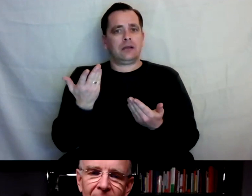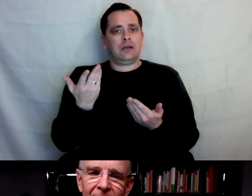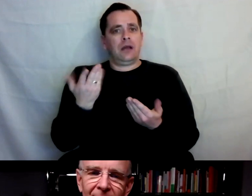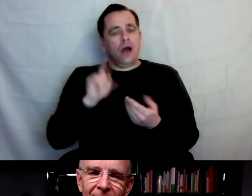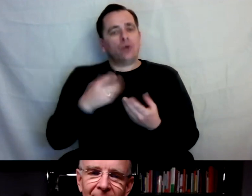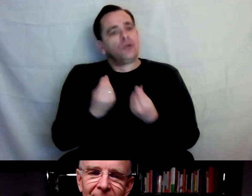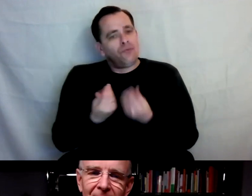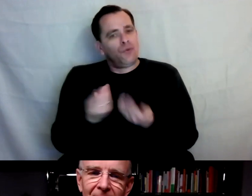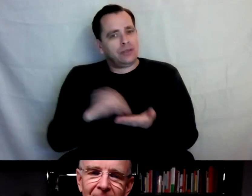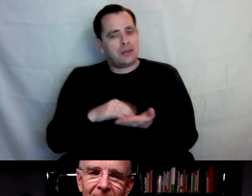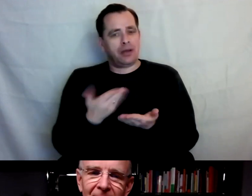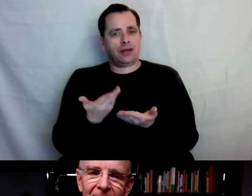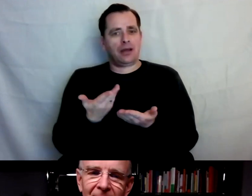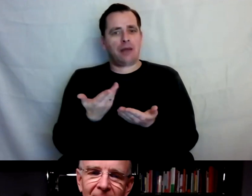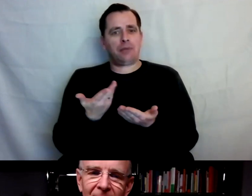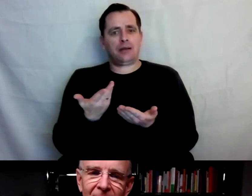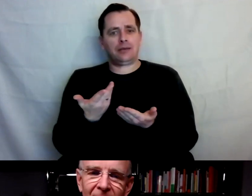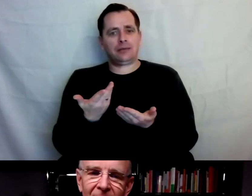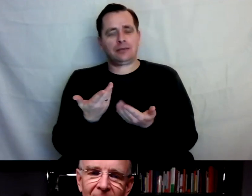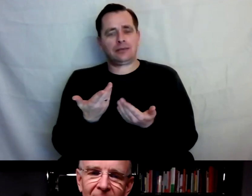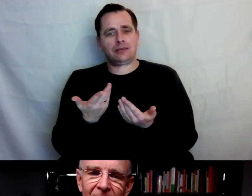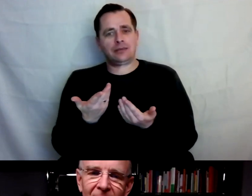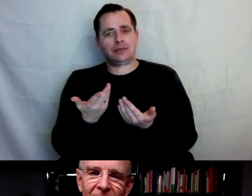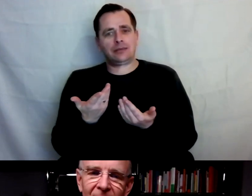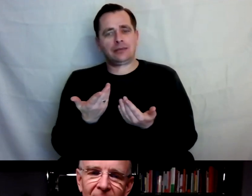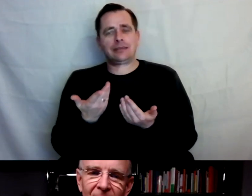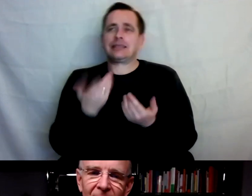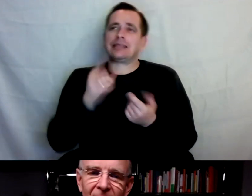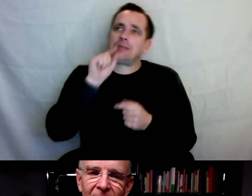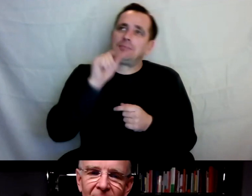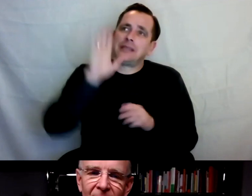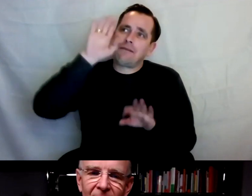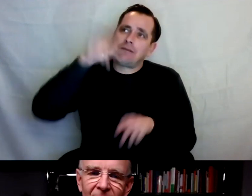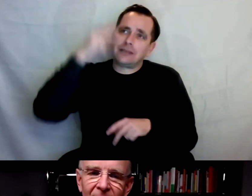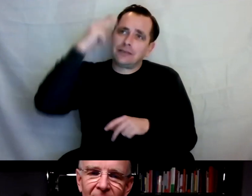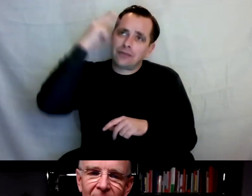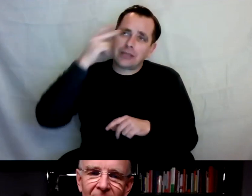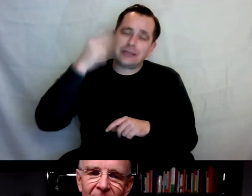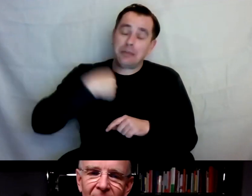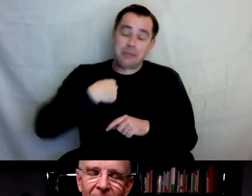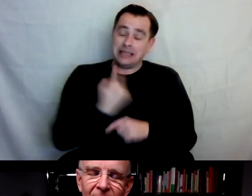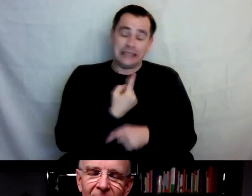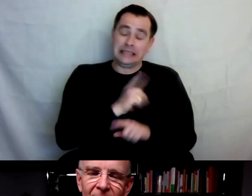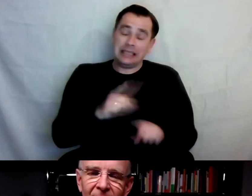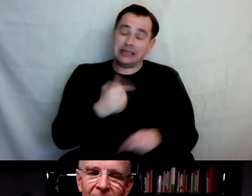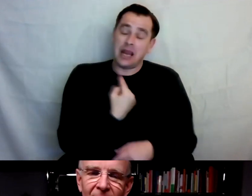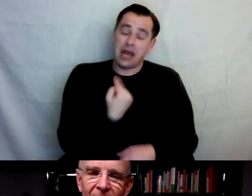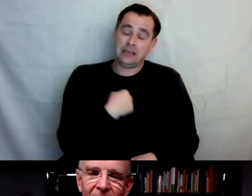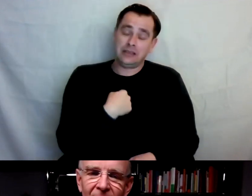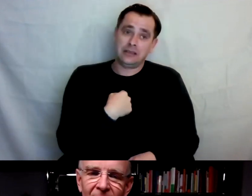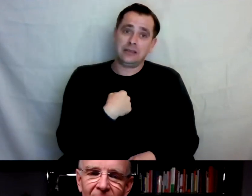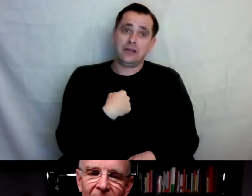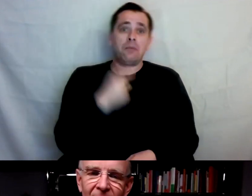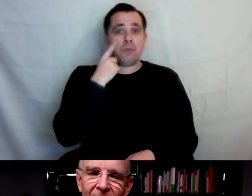geht verloren unter einem vermeintlichen, und das ist ein Missverständnis aus unserer Sicht. Und da bin ich nicht die Einzige, das ist, wir bereiten gerade ein